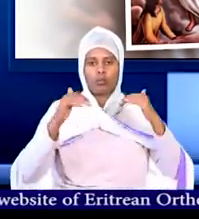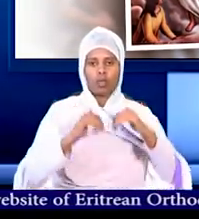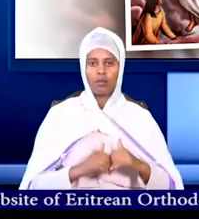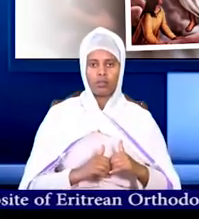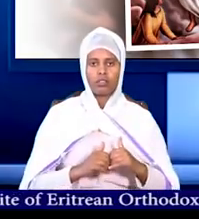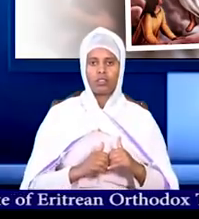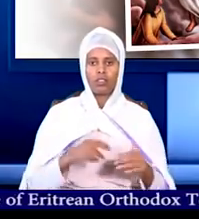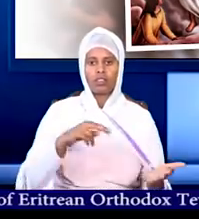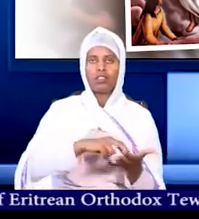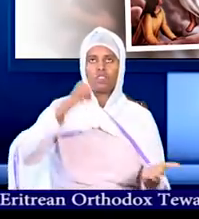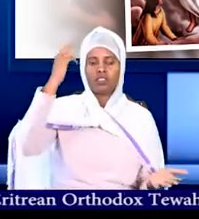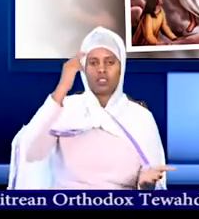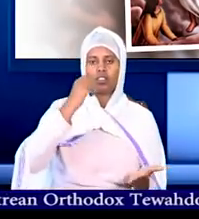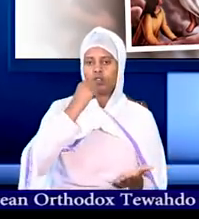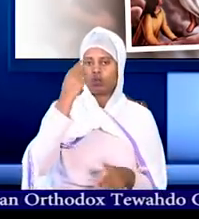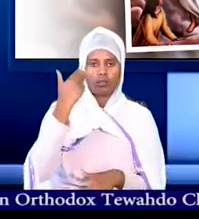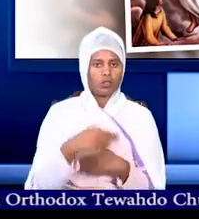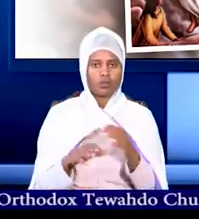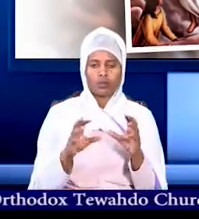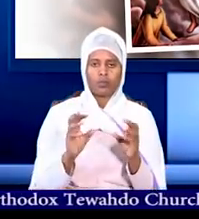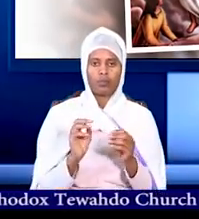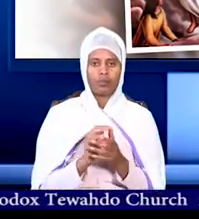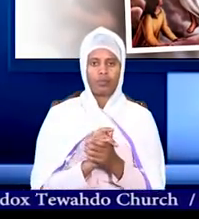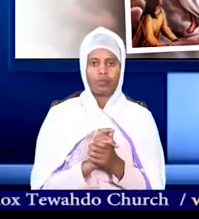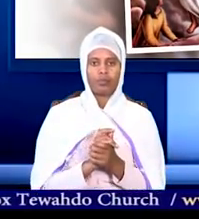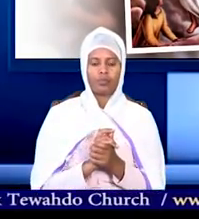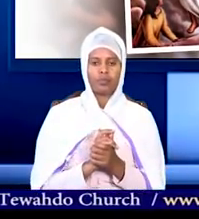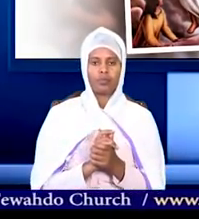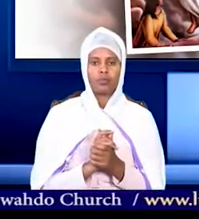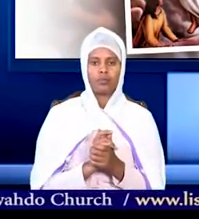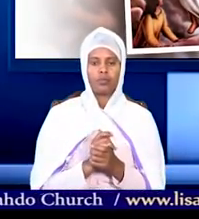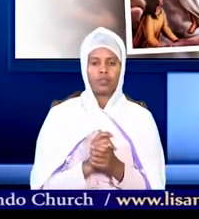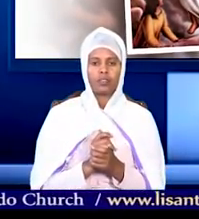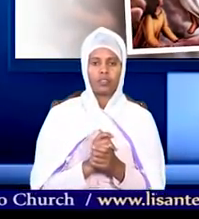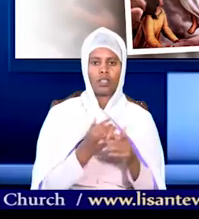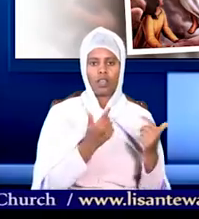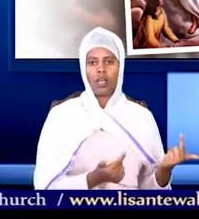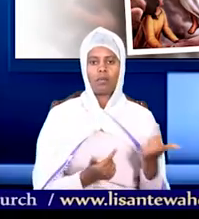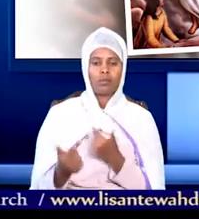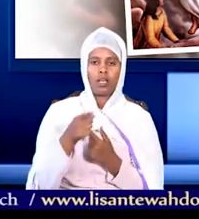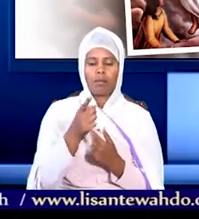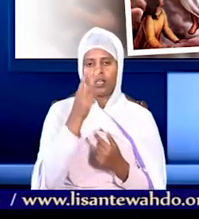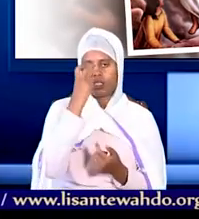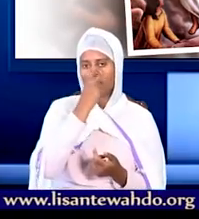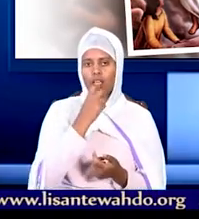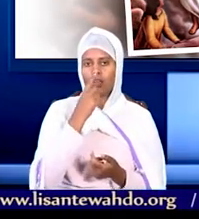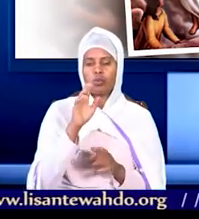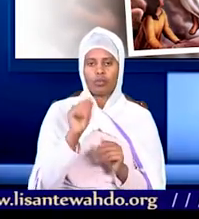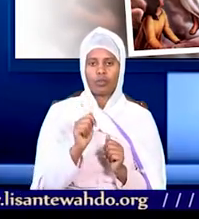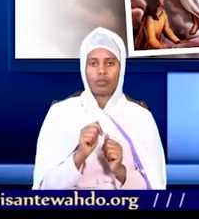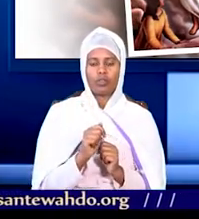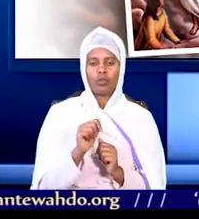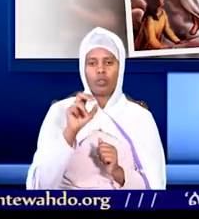ንዓብካ ይከውን ኣይበህዝ ከምቲ ትሳ ይጠፍኦምን ነጊርዎም ነይሩ እዩ ትምህርት ኻባኻ ክንደሊና ኽብሉ